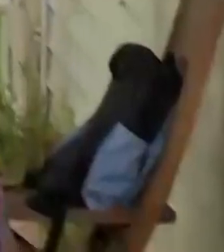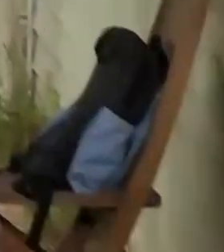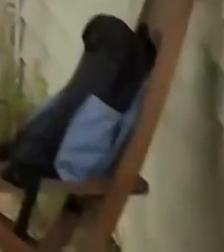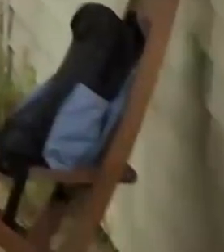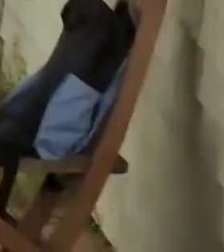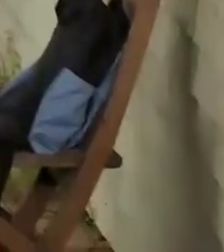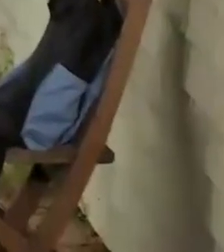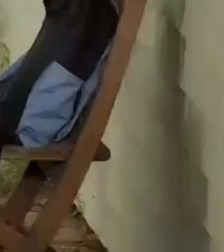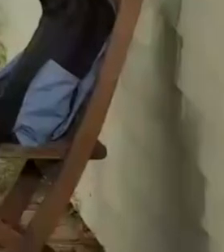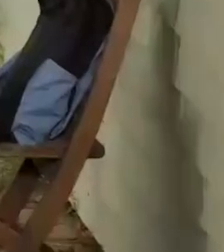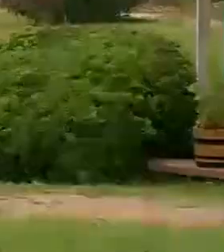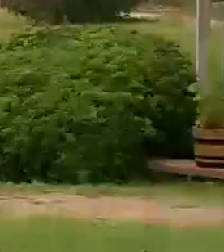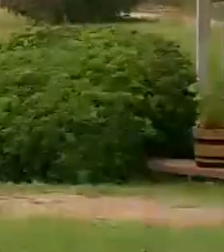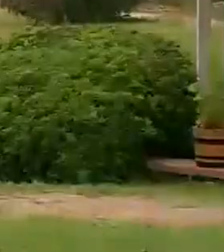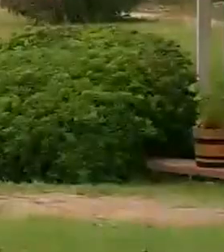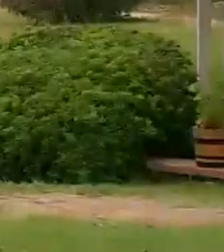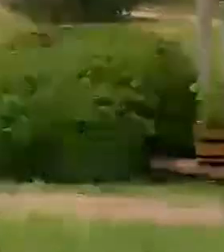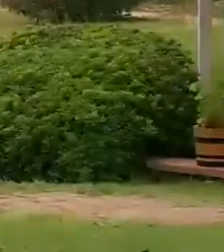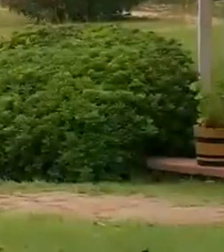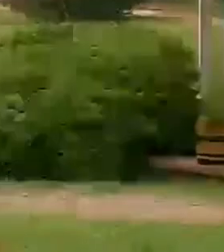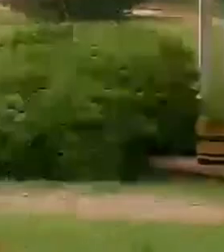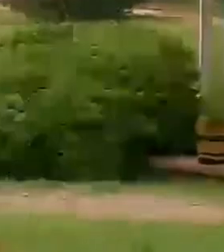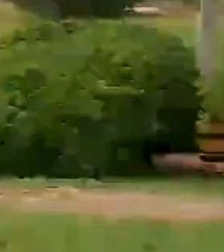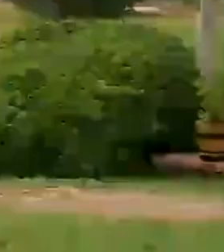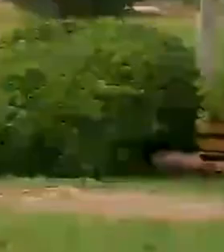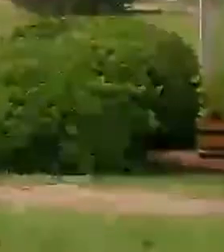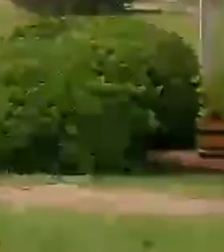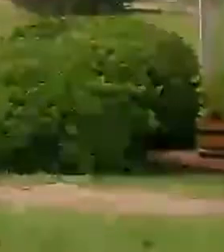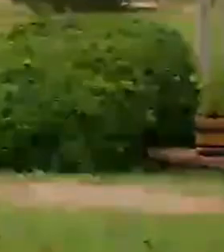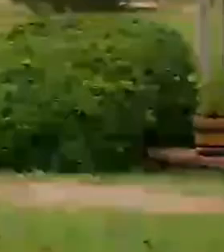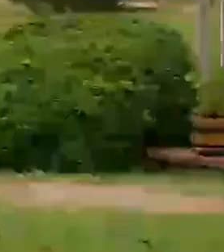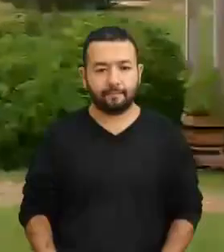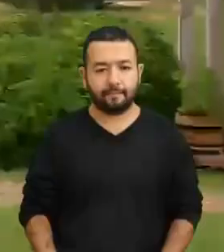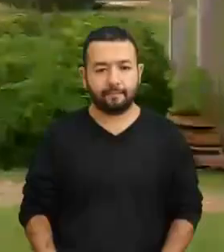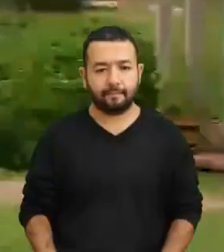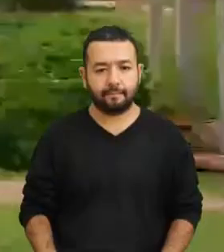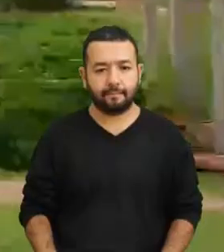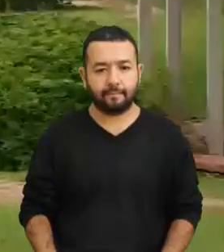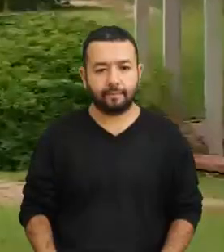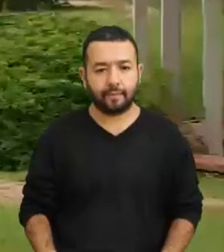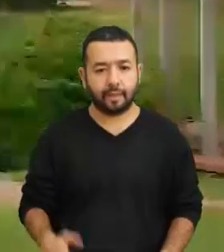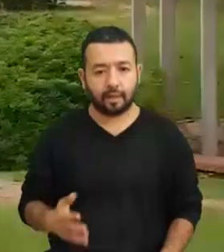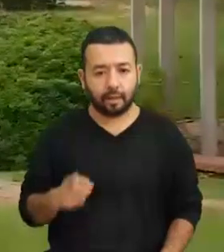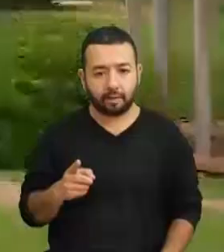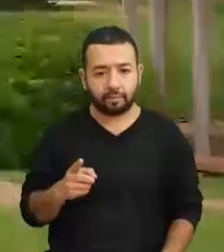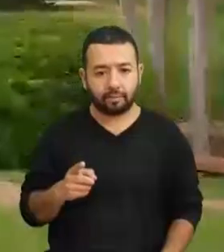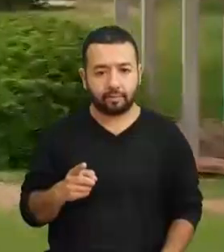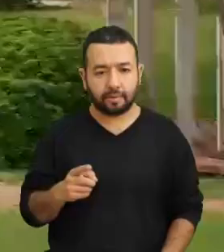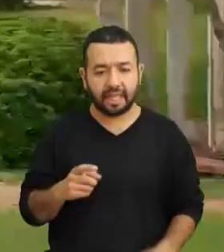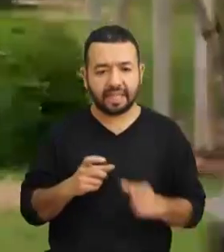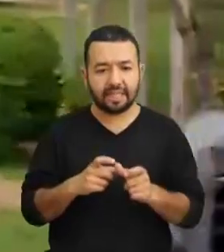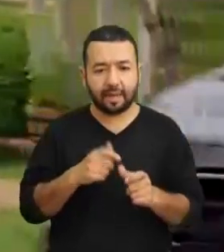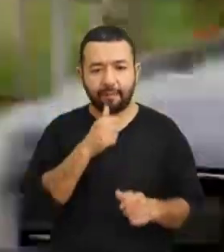Şükrü gidince Junior ders çalışmaya devam etti. Evet canım oğlum. Kim iş girse gel. Anam, anam, Zarp